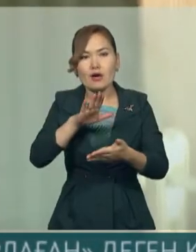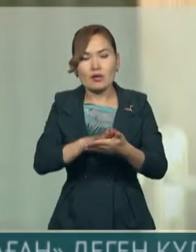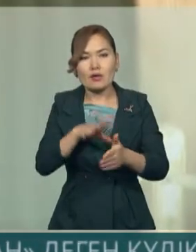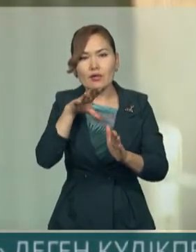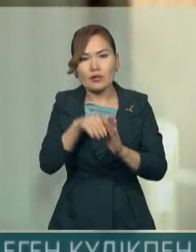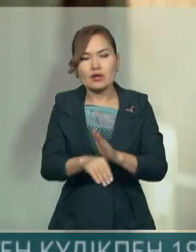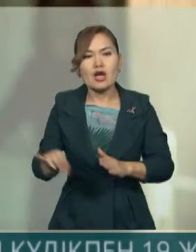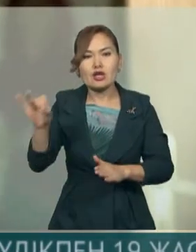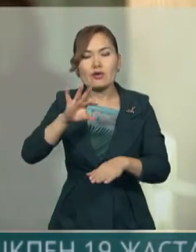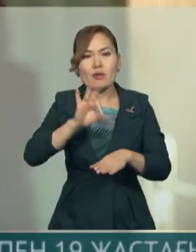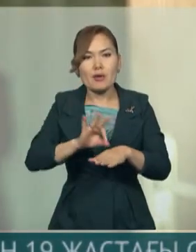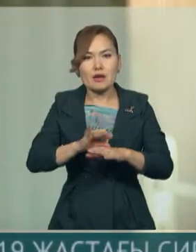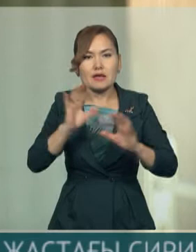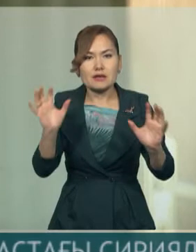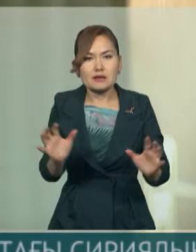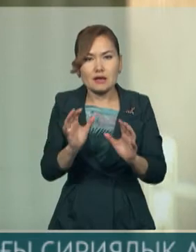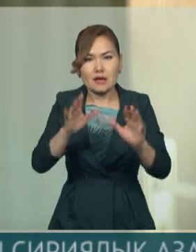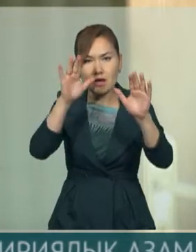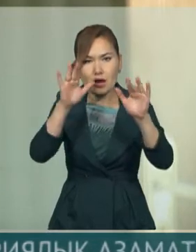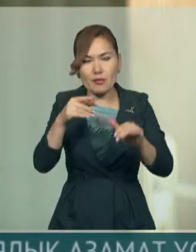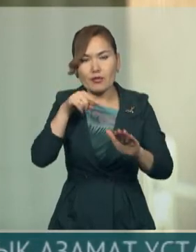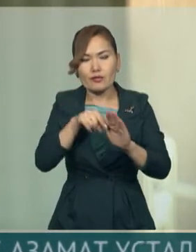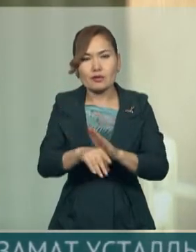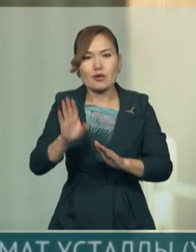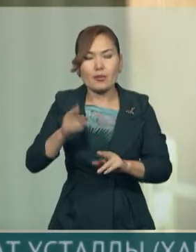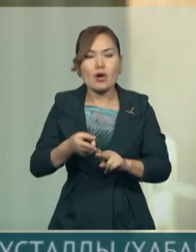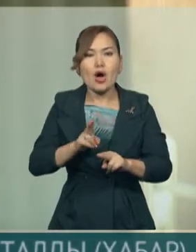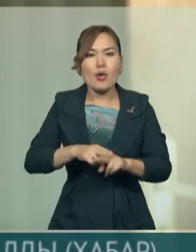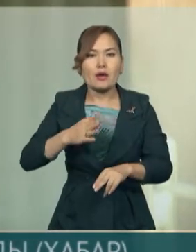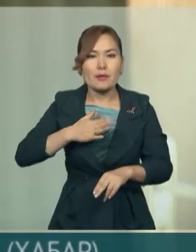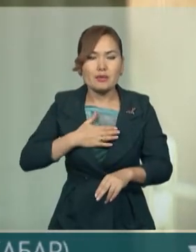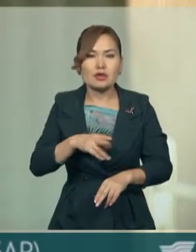мүмкіндік береді. Қазір біз әр емдеу мекемесіндегі ақпараттық